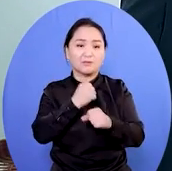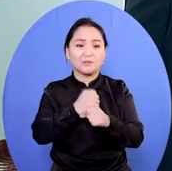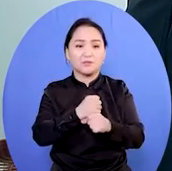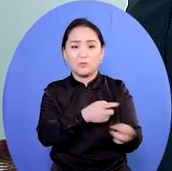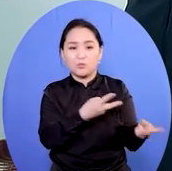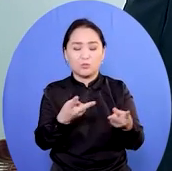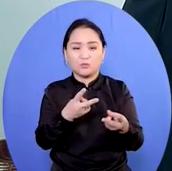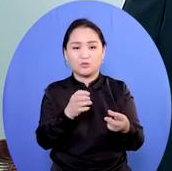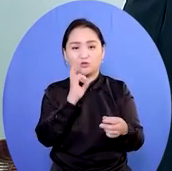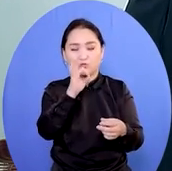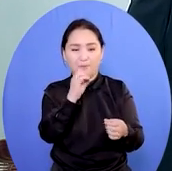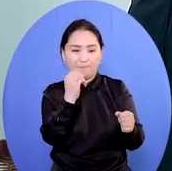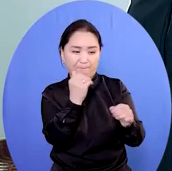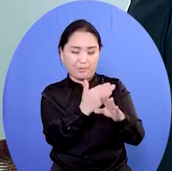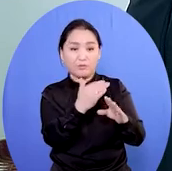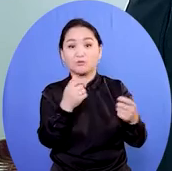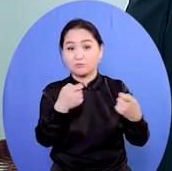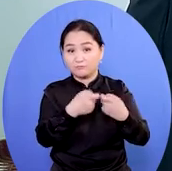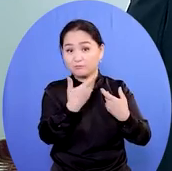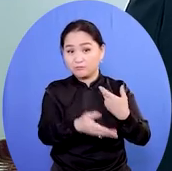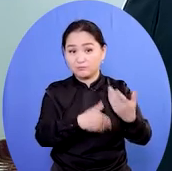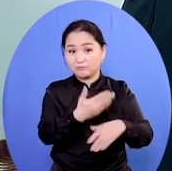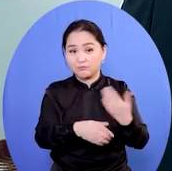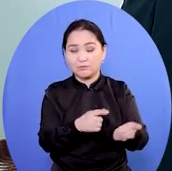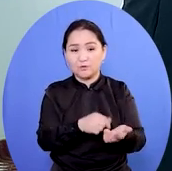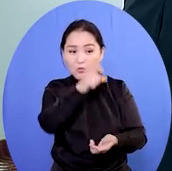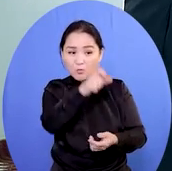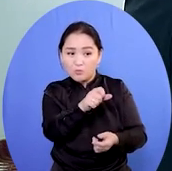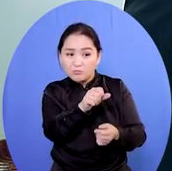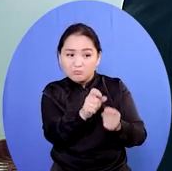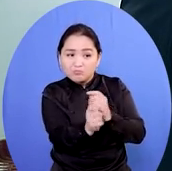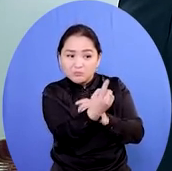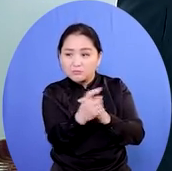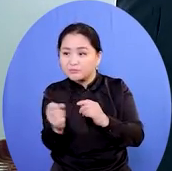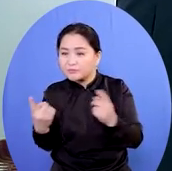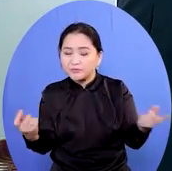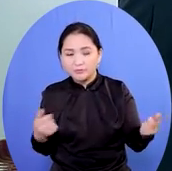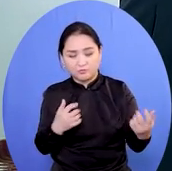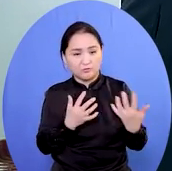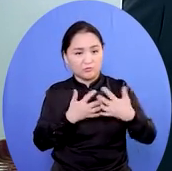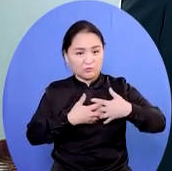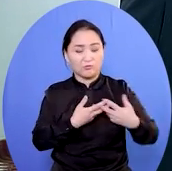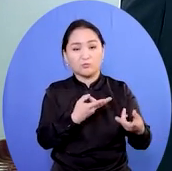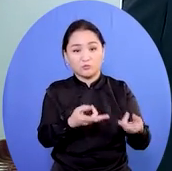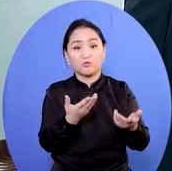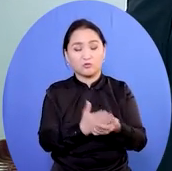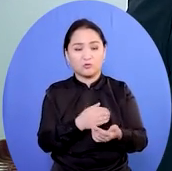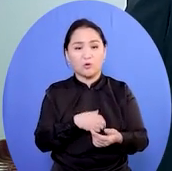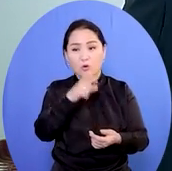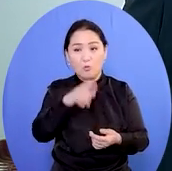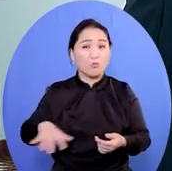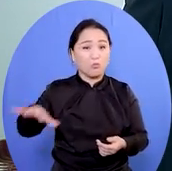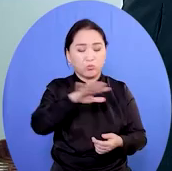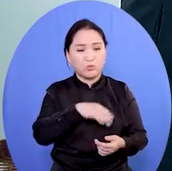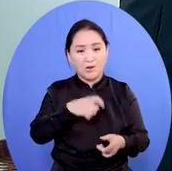тэр үйлчилгээнүүдийг оновчтой л хөрөх нь яг хүнд нь л тухайн хүн тохирох үйлчилгээг л тэрнээсш бид нар хүссэн болгон төрийн халамжийн үйлчилгээг үзүүлэх нь